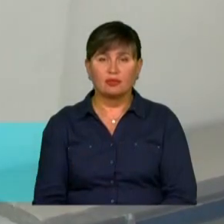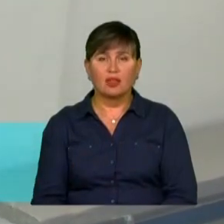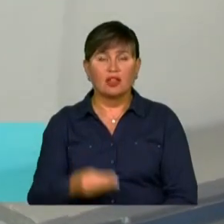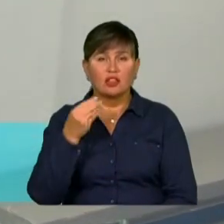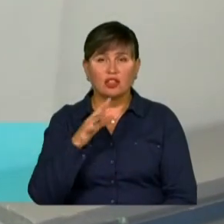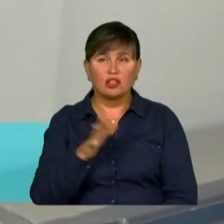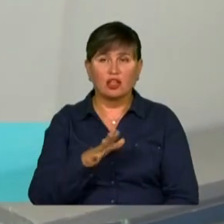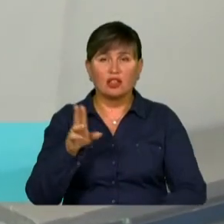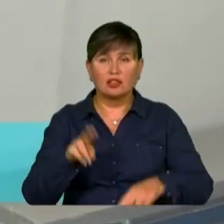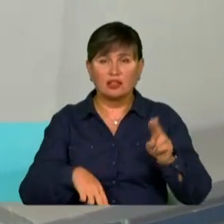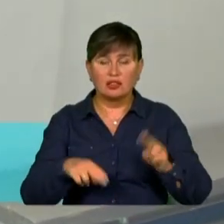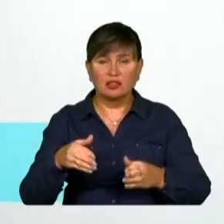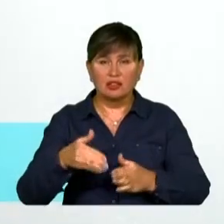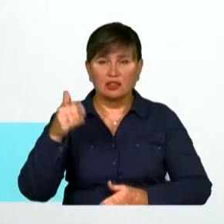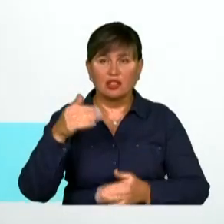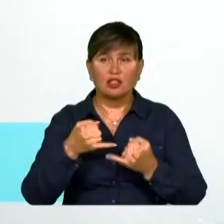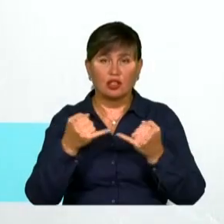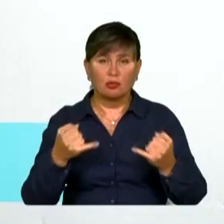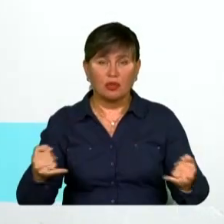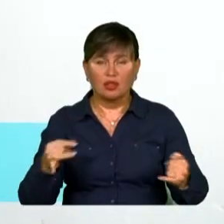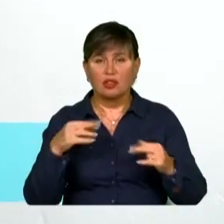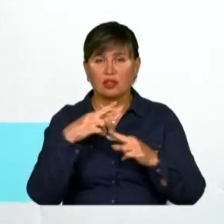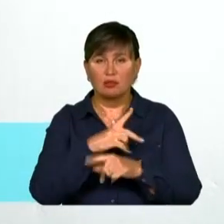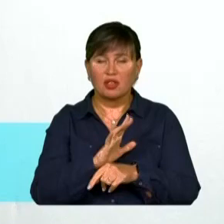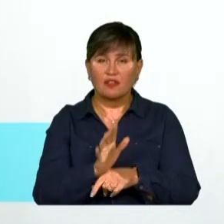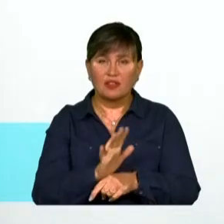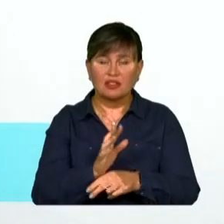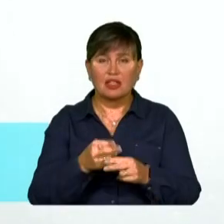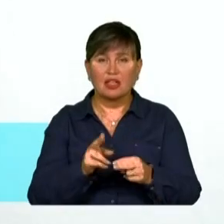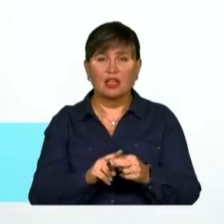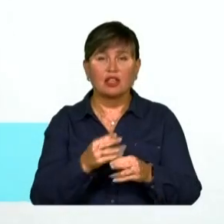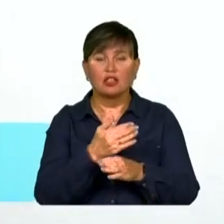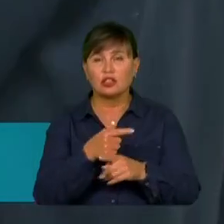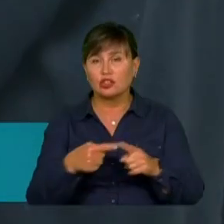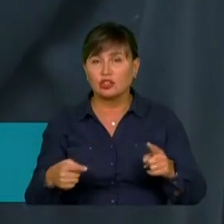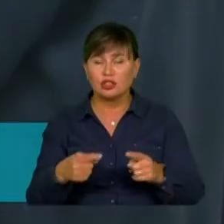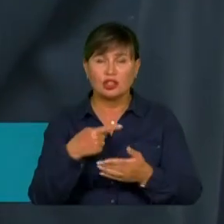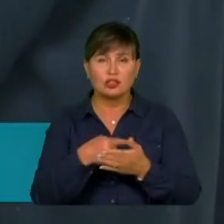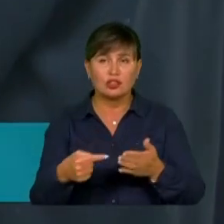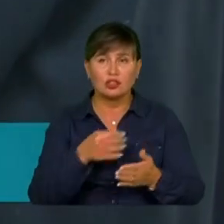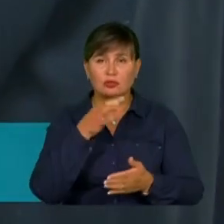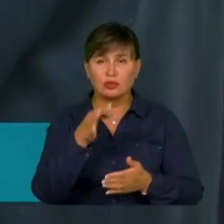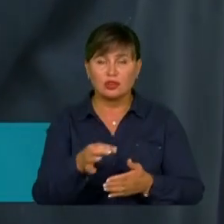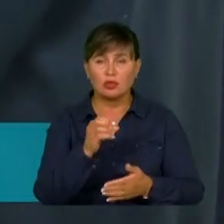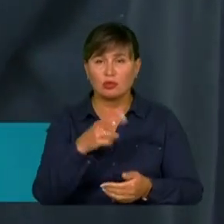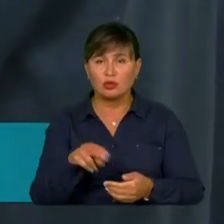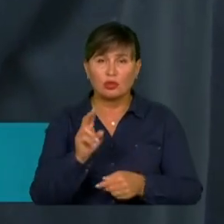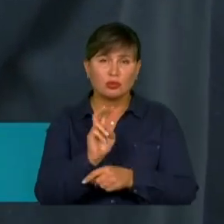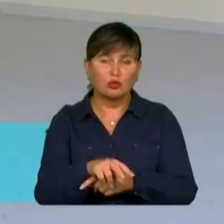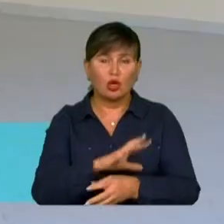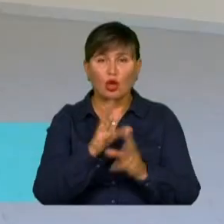Некачественная покраска стен, провода в зоне раковин и неправильная вентиляция – это лишь часть замечаний, озвученных Ербулатом Досаевым при